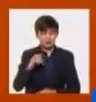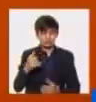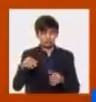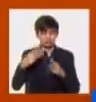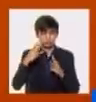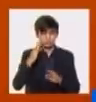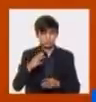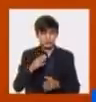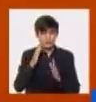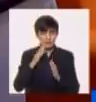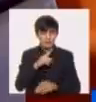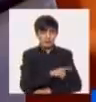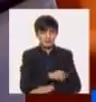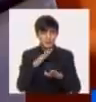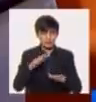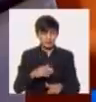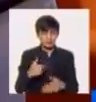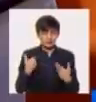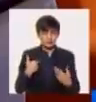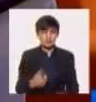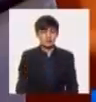связь прямо из больницы. Здравствуйте.